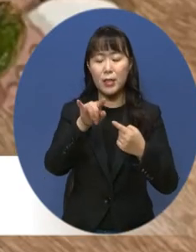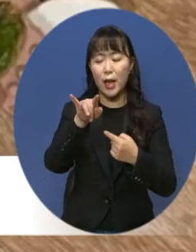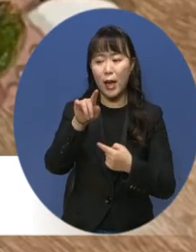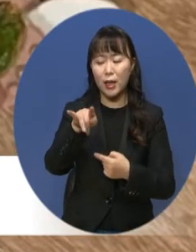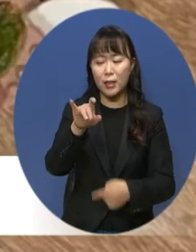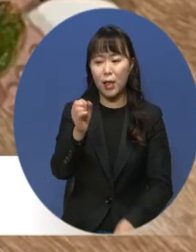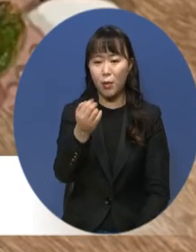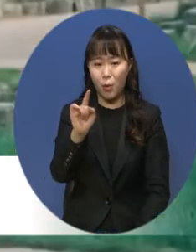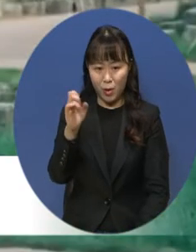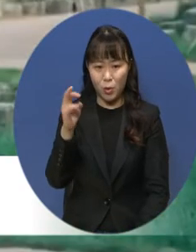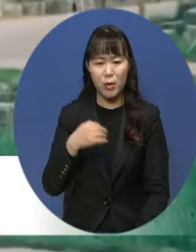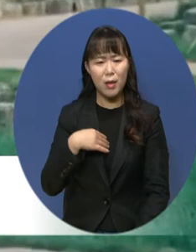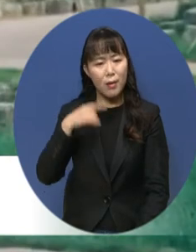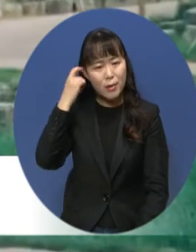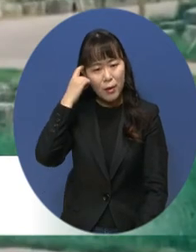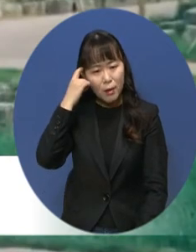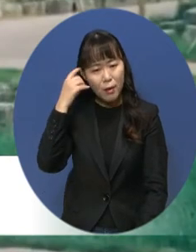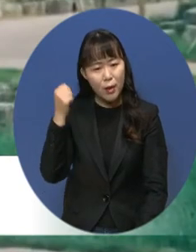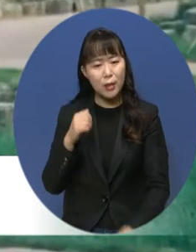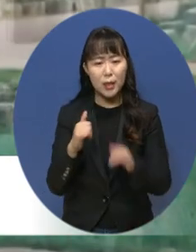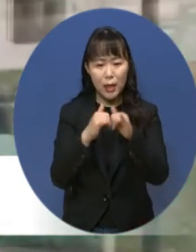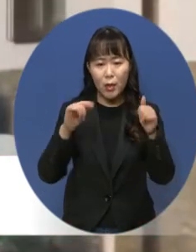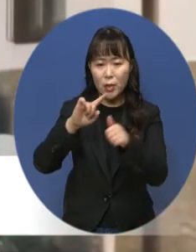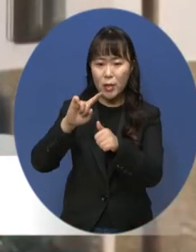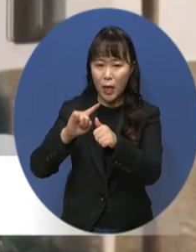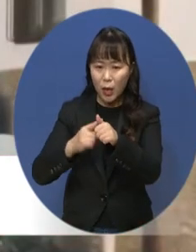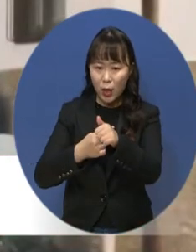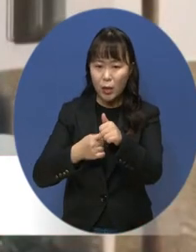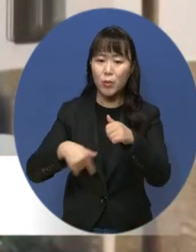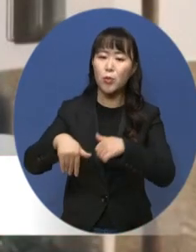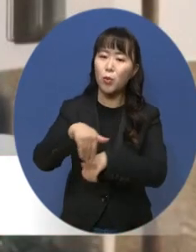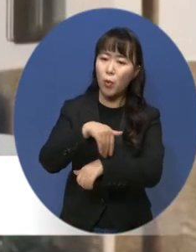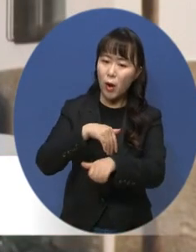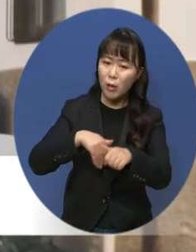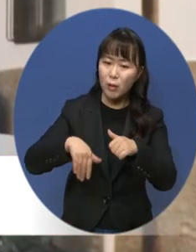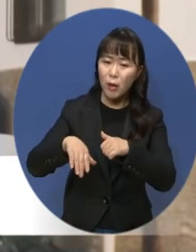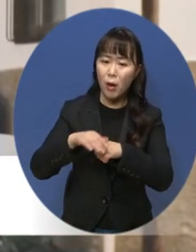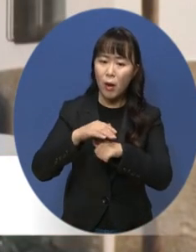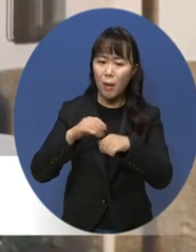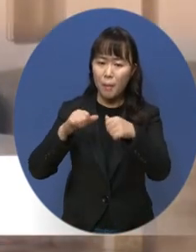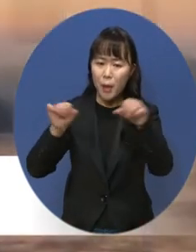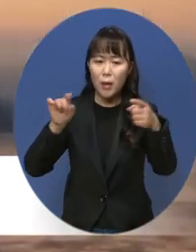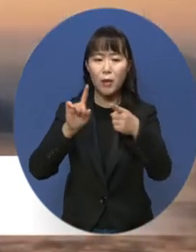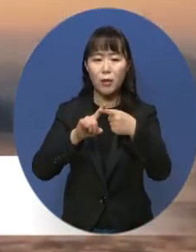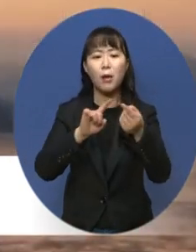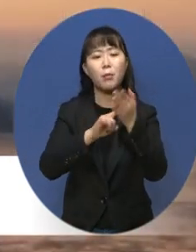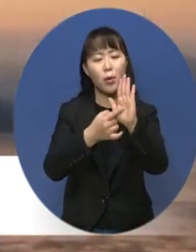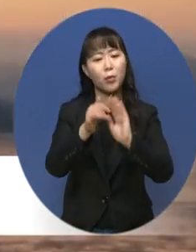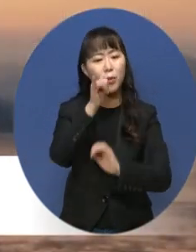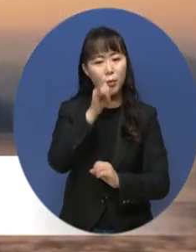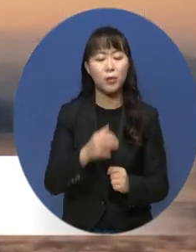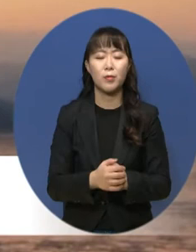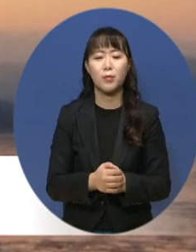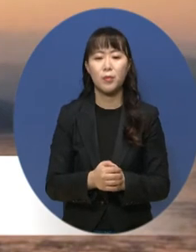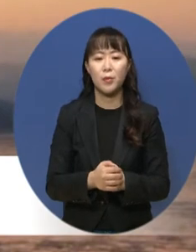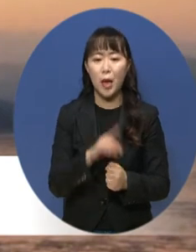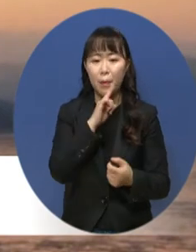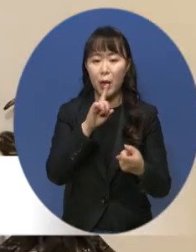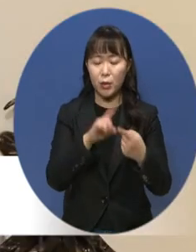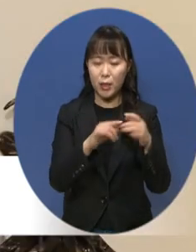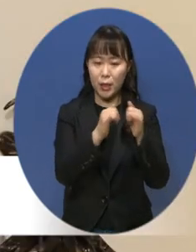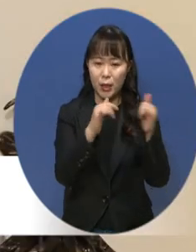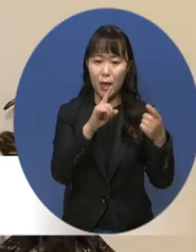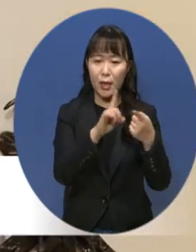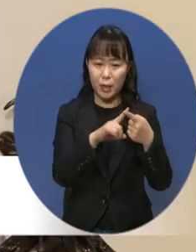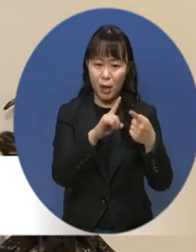있고 자기가 생각하는 인간과 자연의 조화나 파괴를 표현한 작업도 있고 또 말 그대로